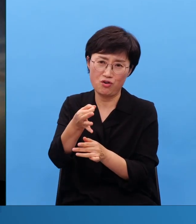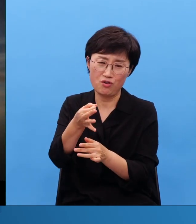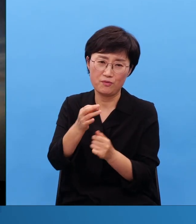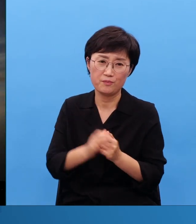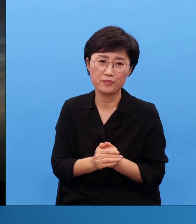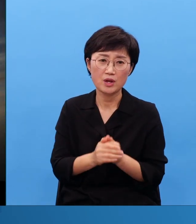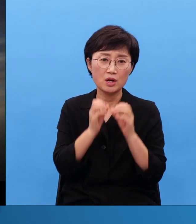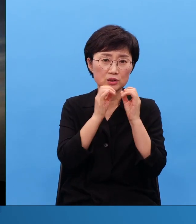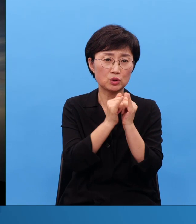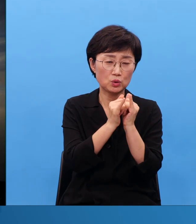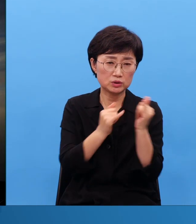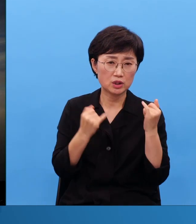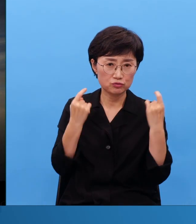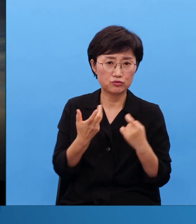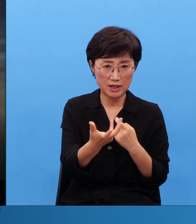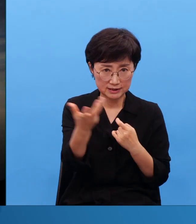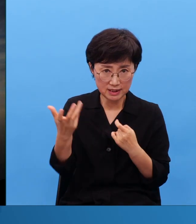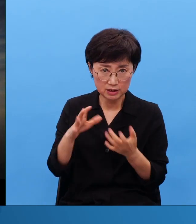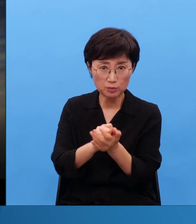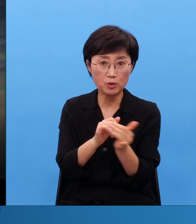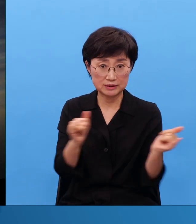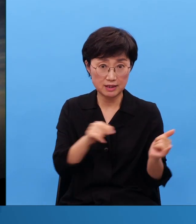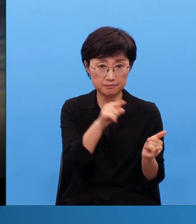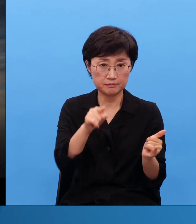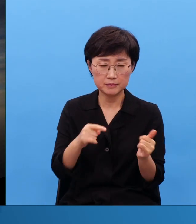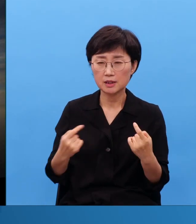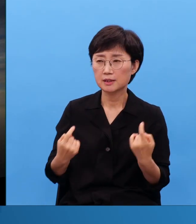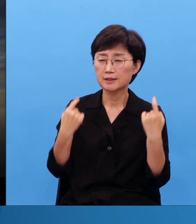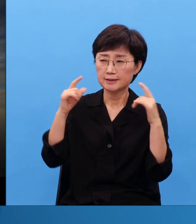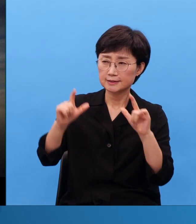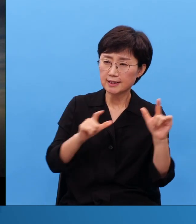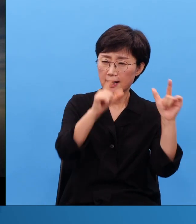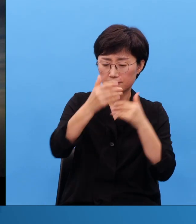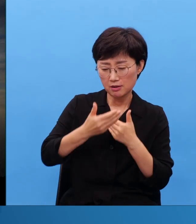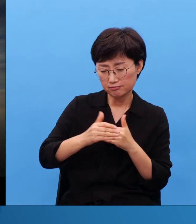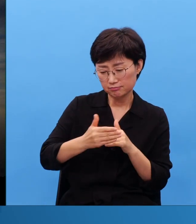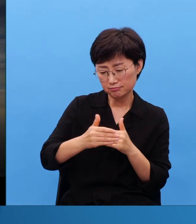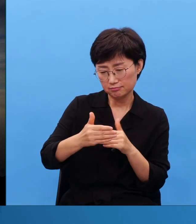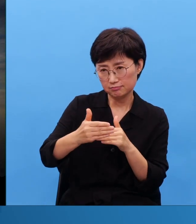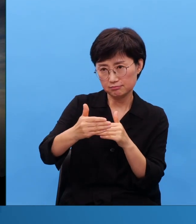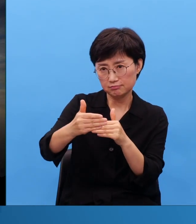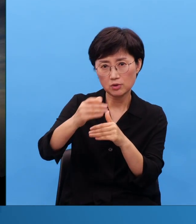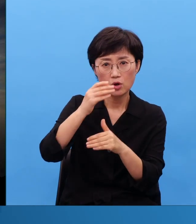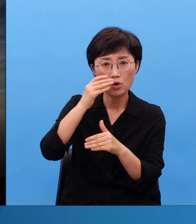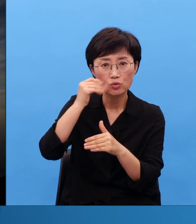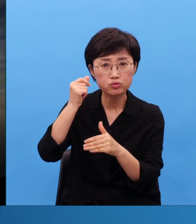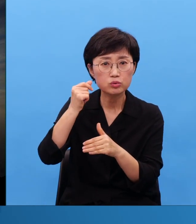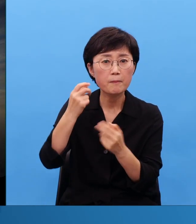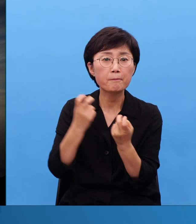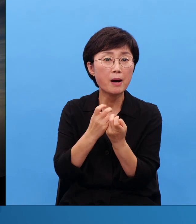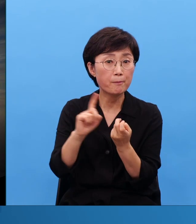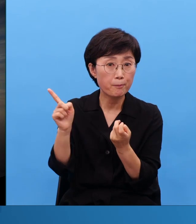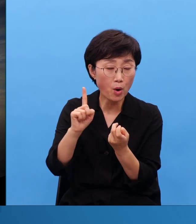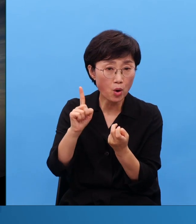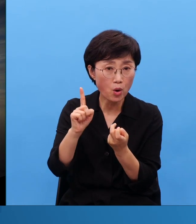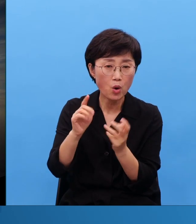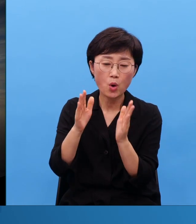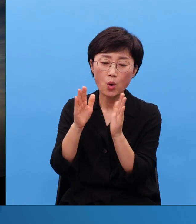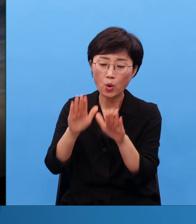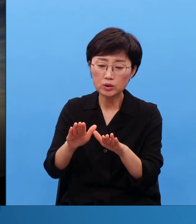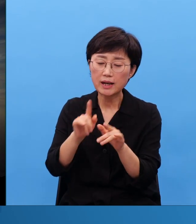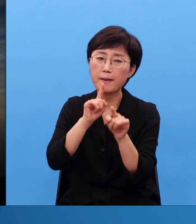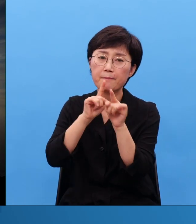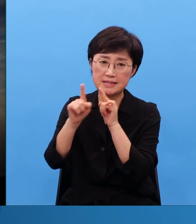전도자, 순례자, 정복자들이 그 여정을 걸어갈 수 있게 하는 것은 오늘의 말씀, 오늘의 기도,